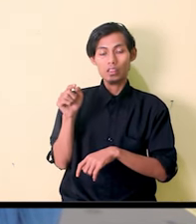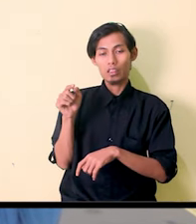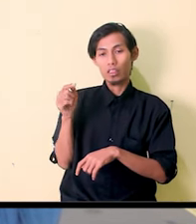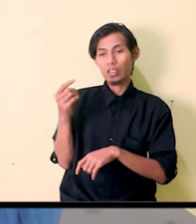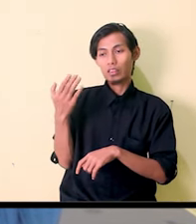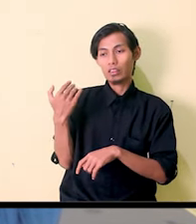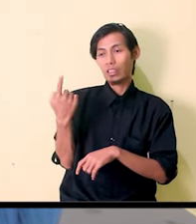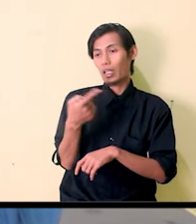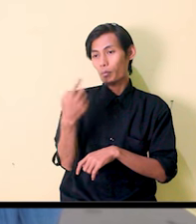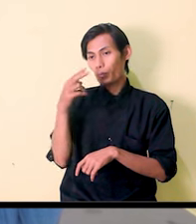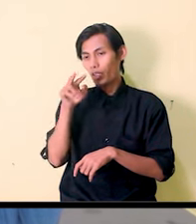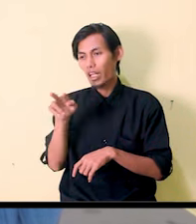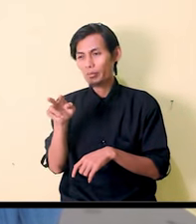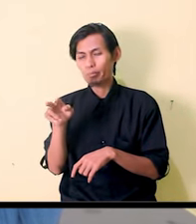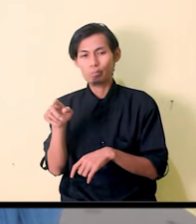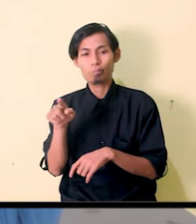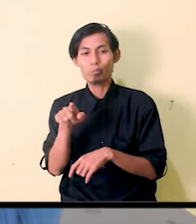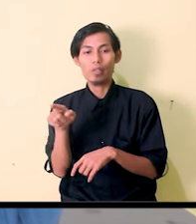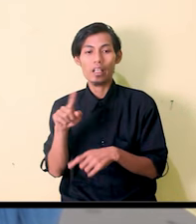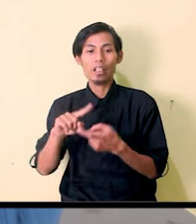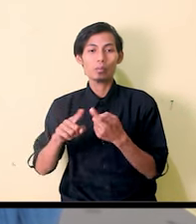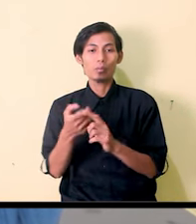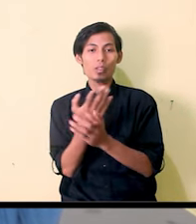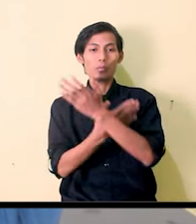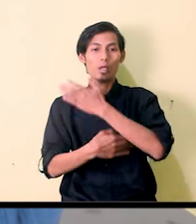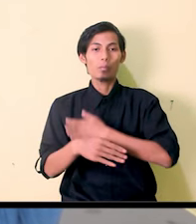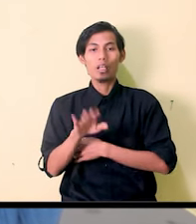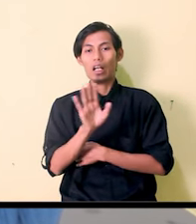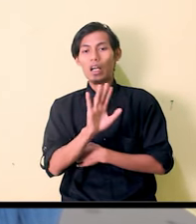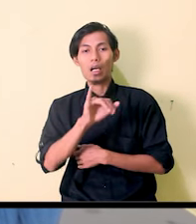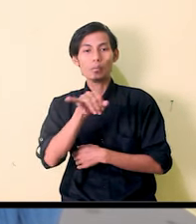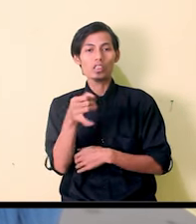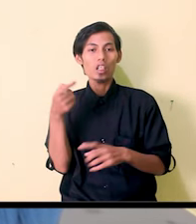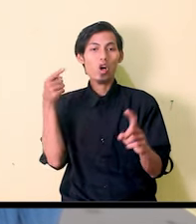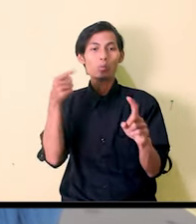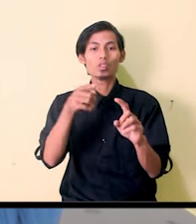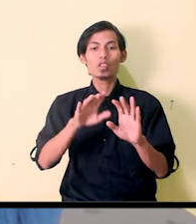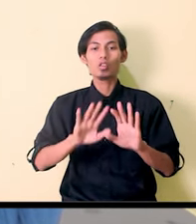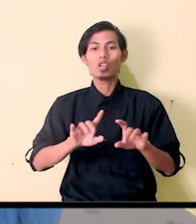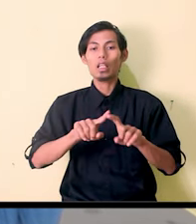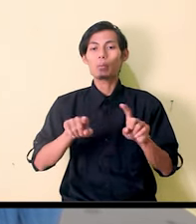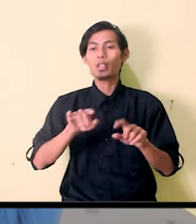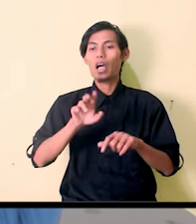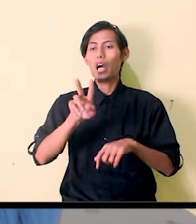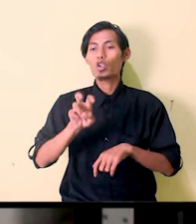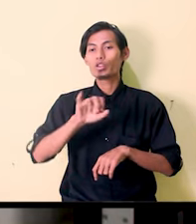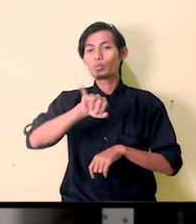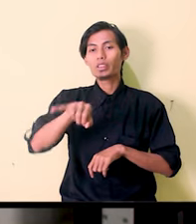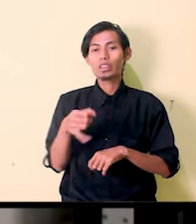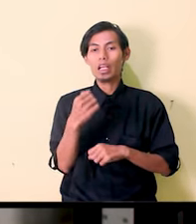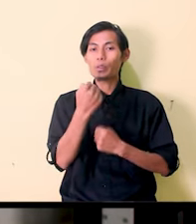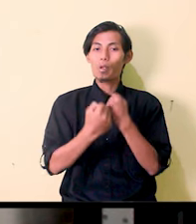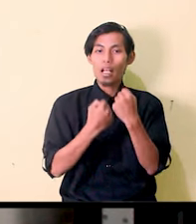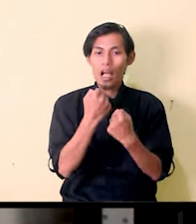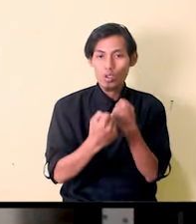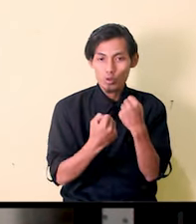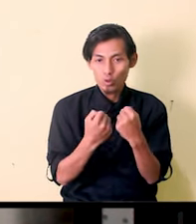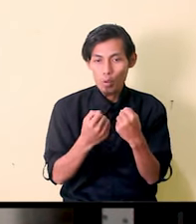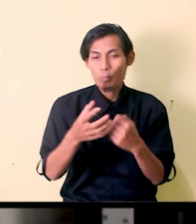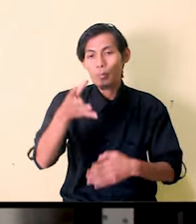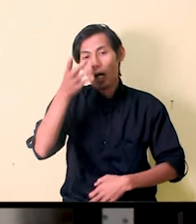tidak bisa menjadi objek terus harus menjadi subjek pemahaman dalam bahasa itu kita kembangkan di desa